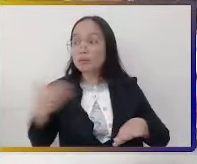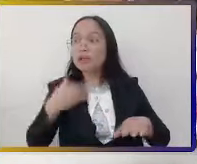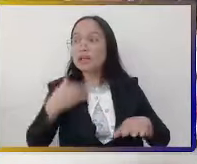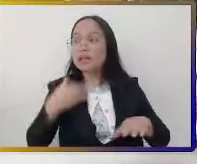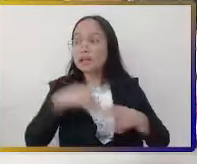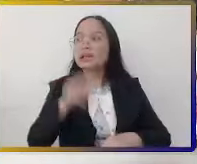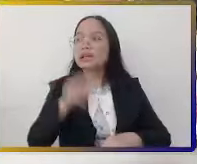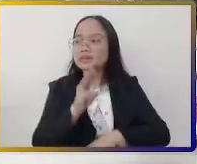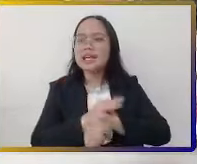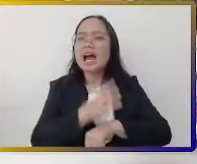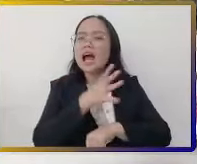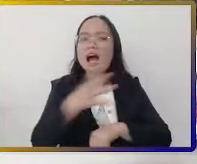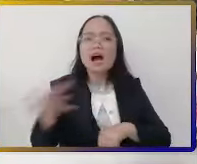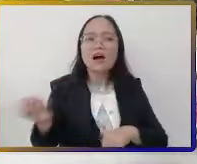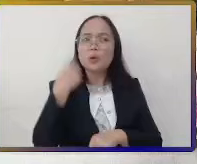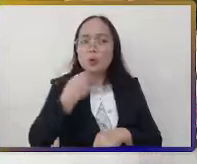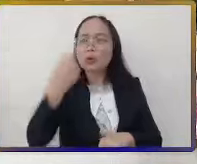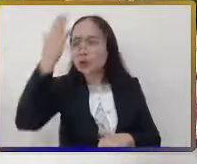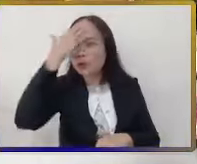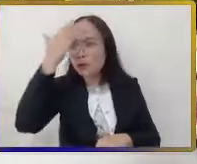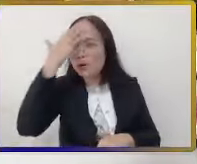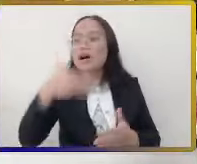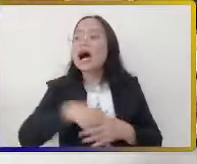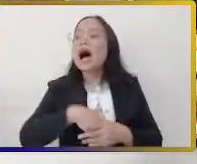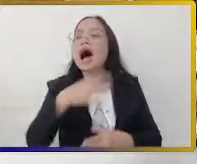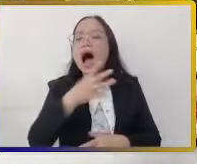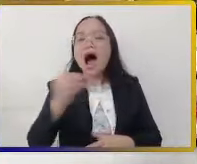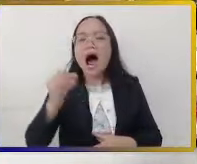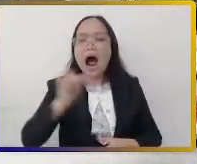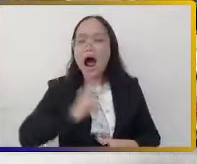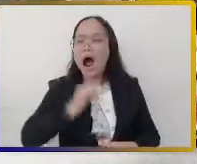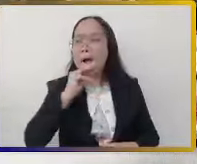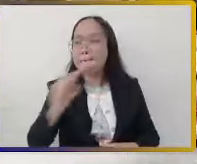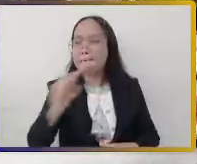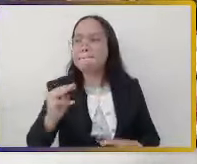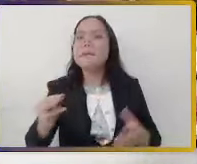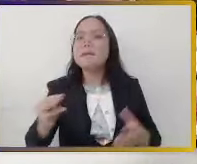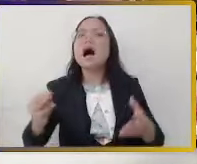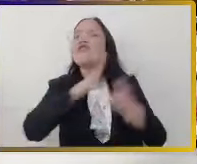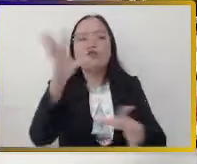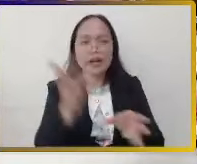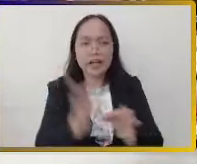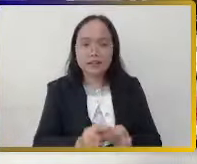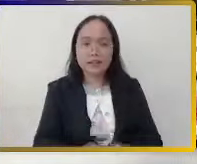It is Him who knows if I am qualified.